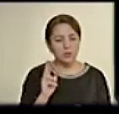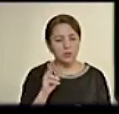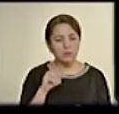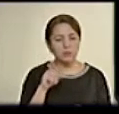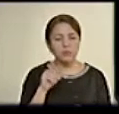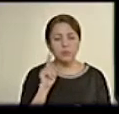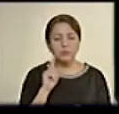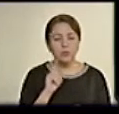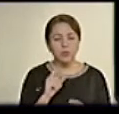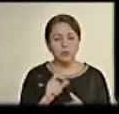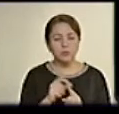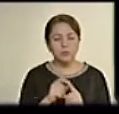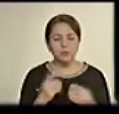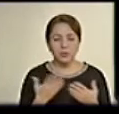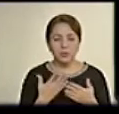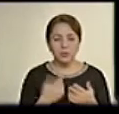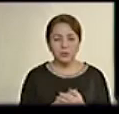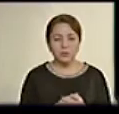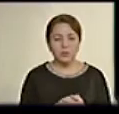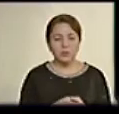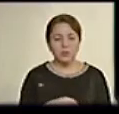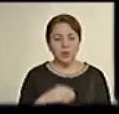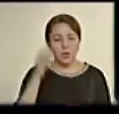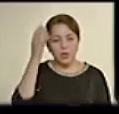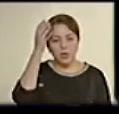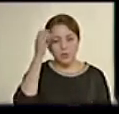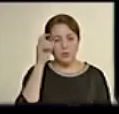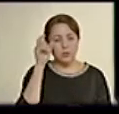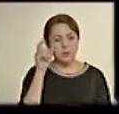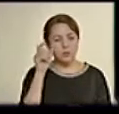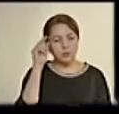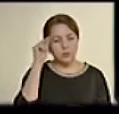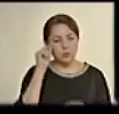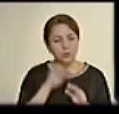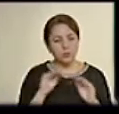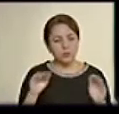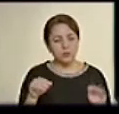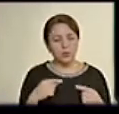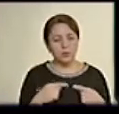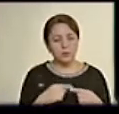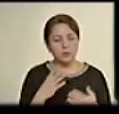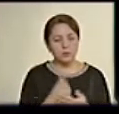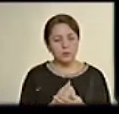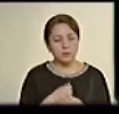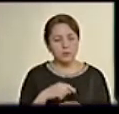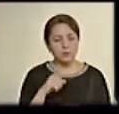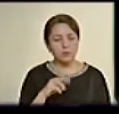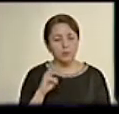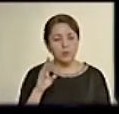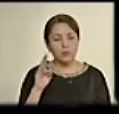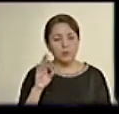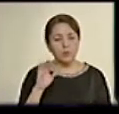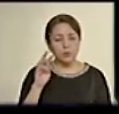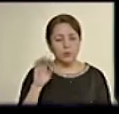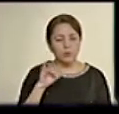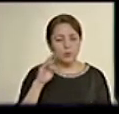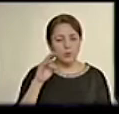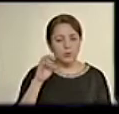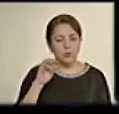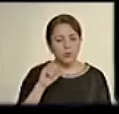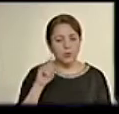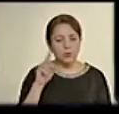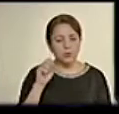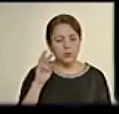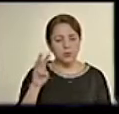qaysi ibora? Zukko o'quvchilarimiz allaqachon topishdi. Qorachirik bu nomuntazam qo'shin, faqat